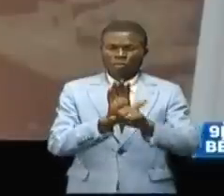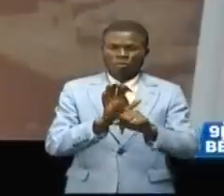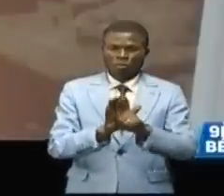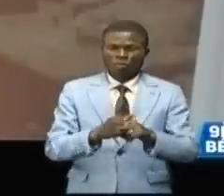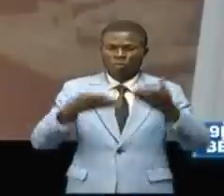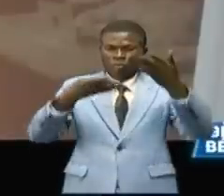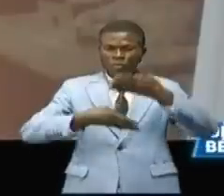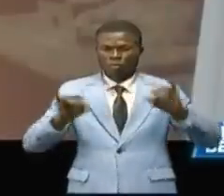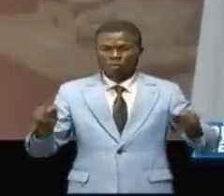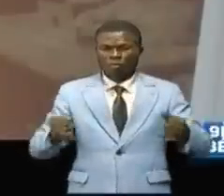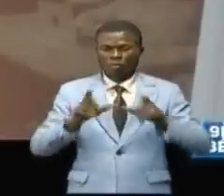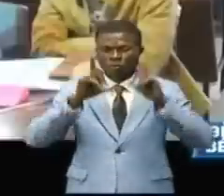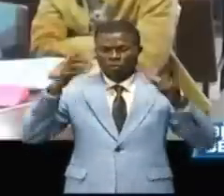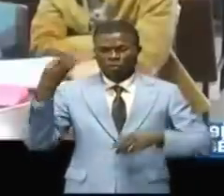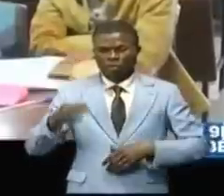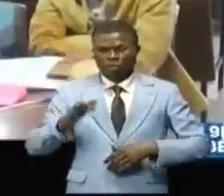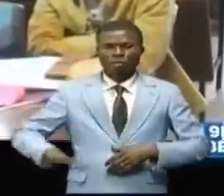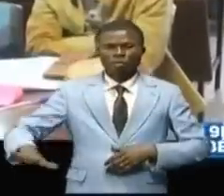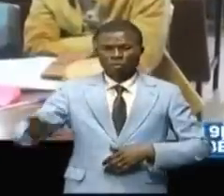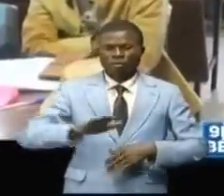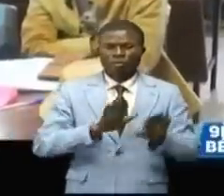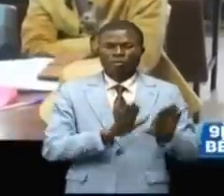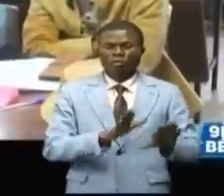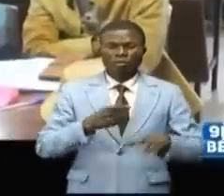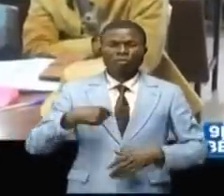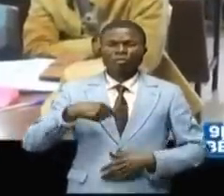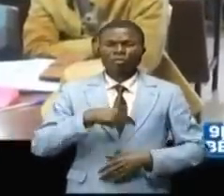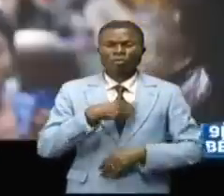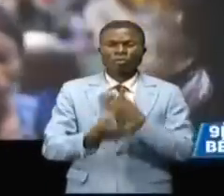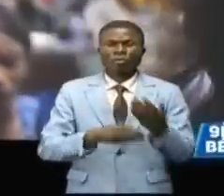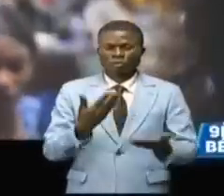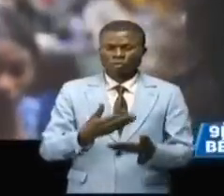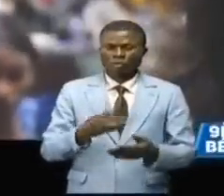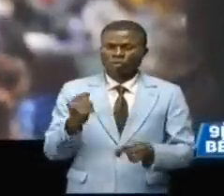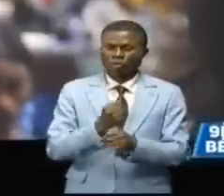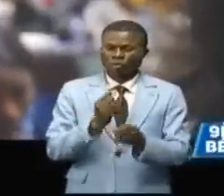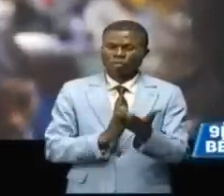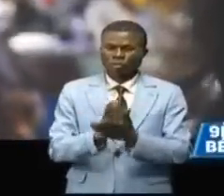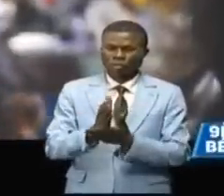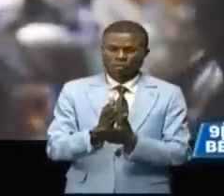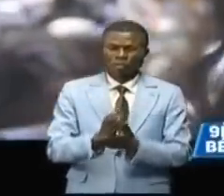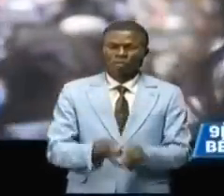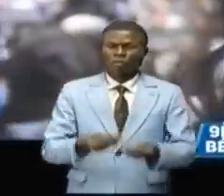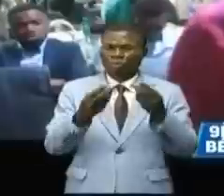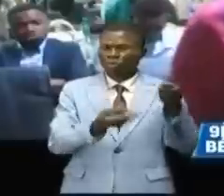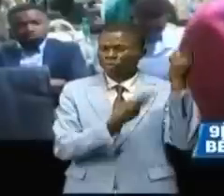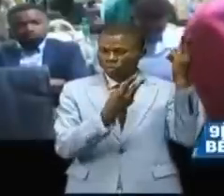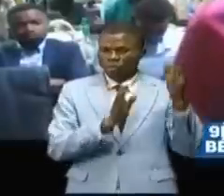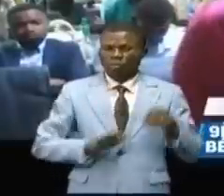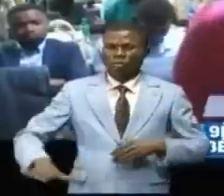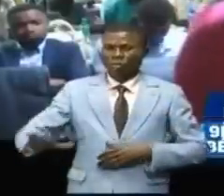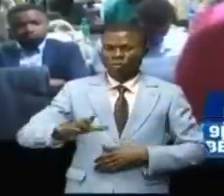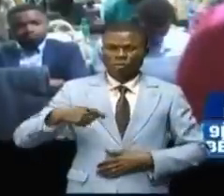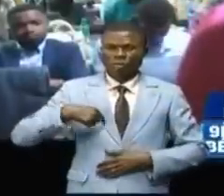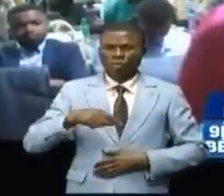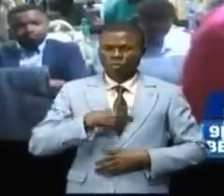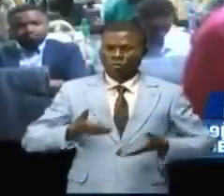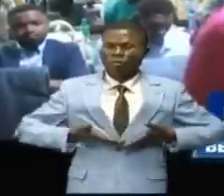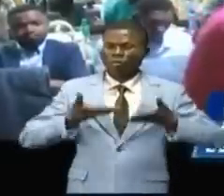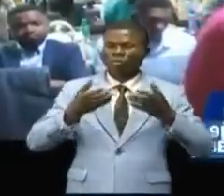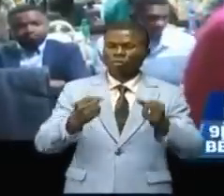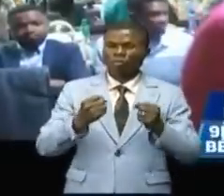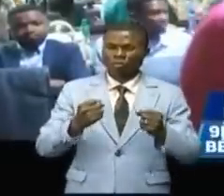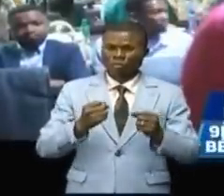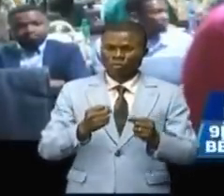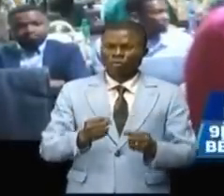jeune bénévole. La nation peut attendre de nous qu'on mette en lumière et en valeur notre pays. Je veux me donner à fond, je veux